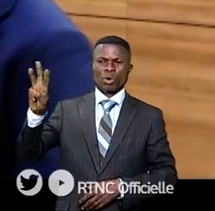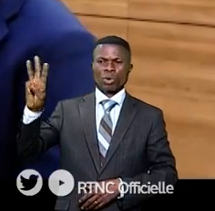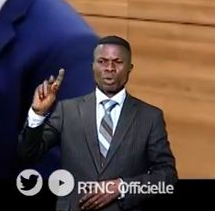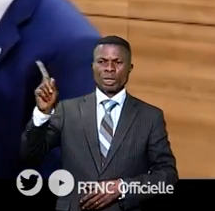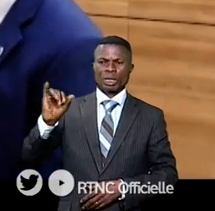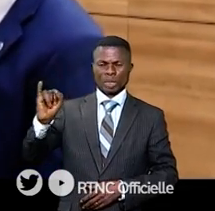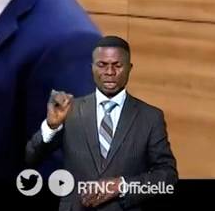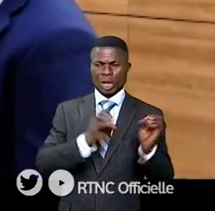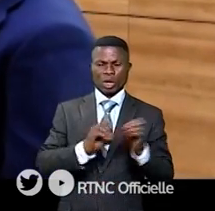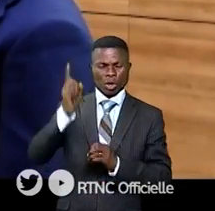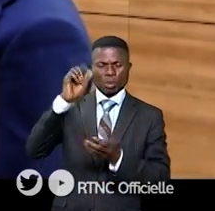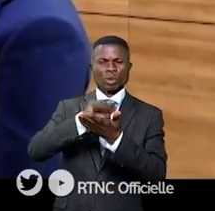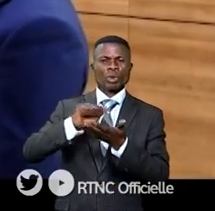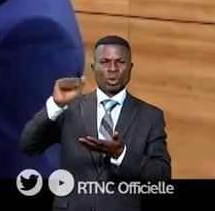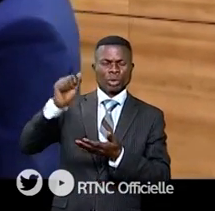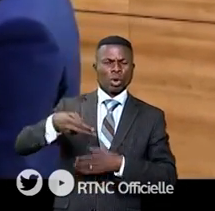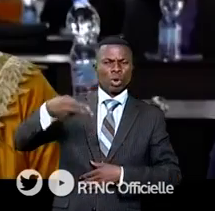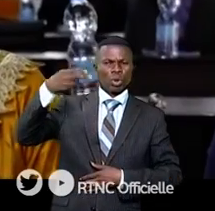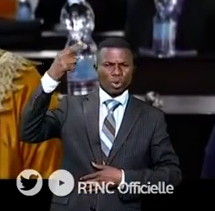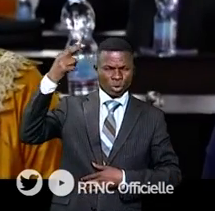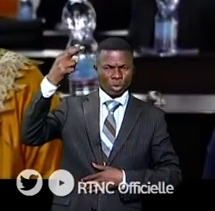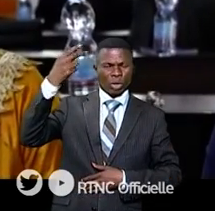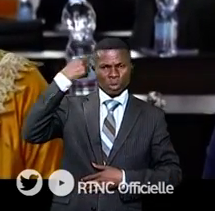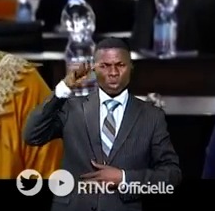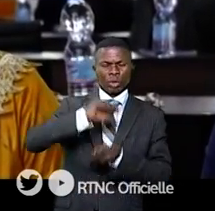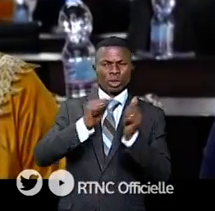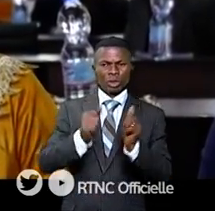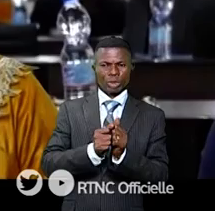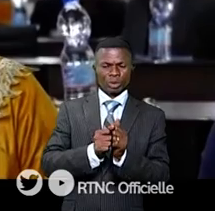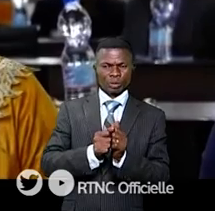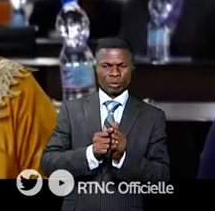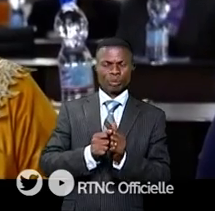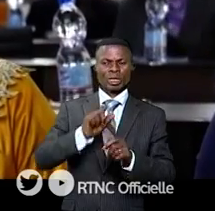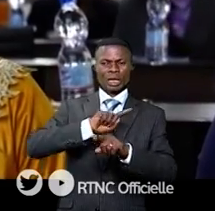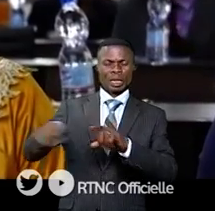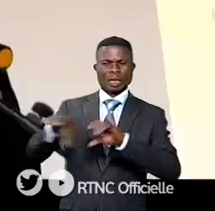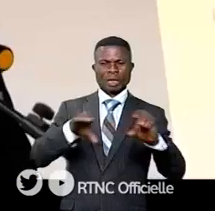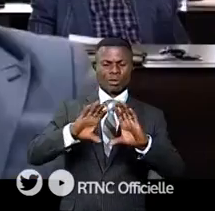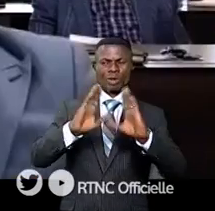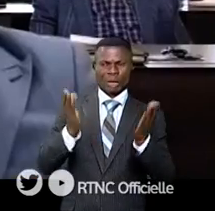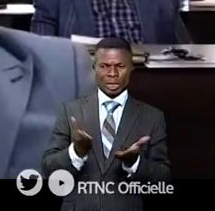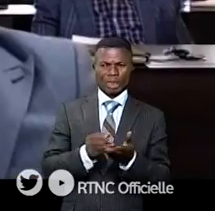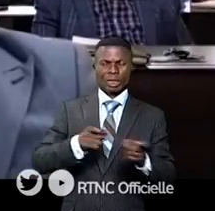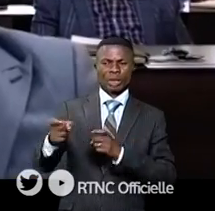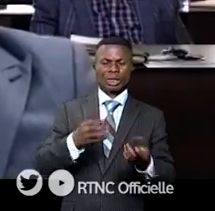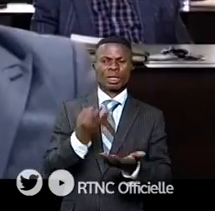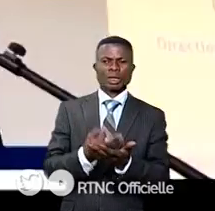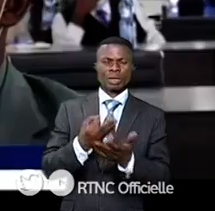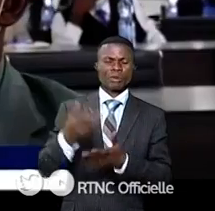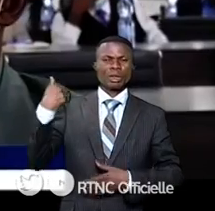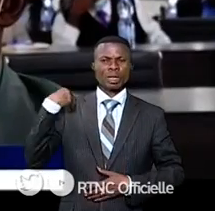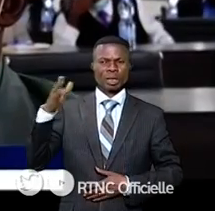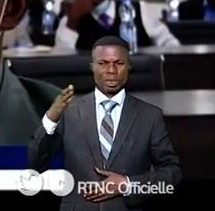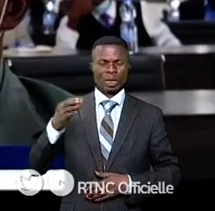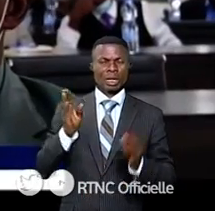déjà du premier séminaire des hauts niveaux sur l'interministérialité dans la gestion des finances publiques.